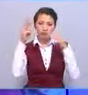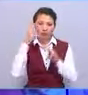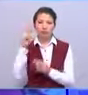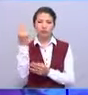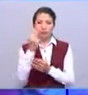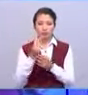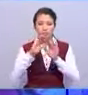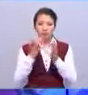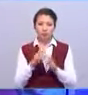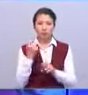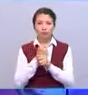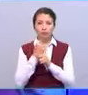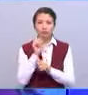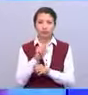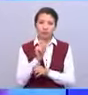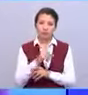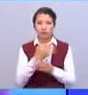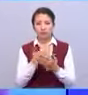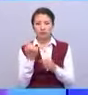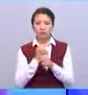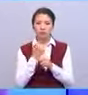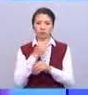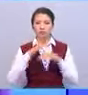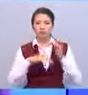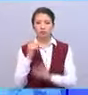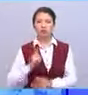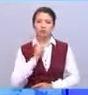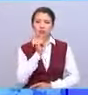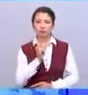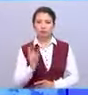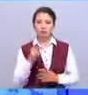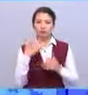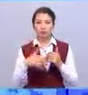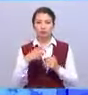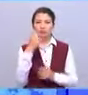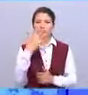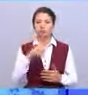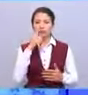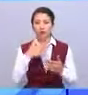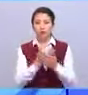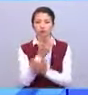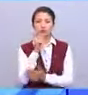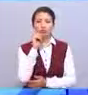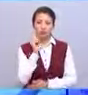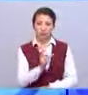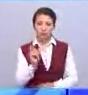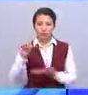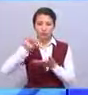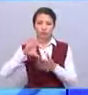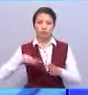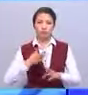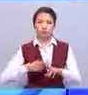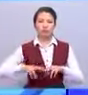мүсіншілер, сәулетшілер мен зергерлер және қолөнер шеберлері арасындағы байқауға 150-ге жуық жас қатысты. Облыстық жастар ресурстық орталығы